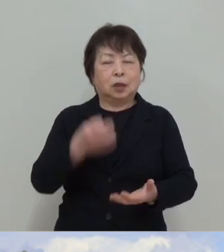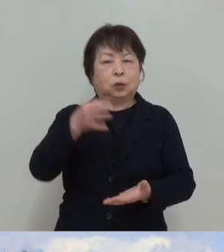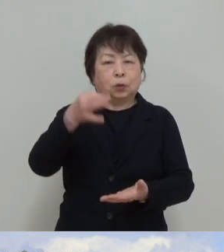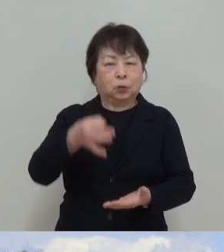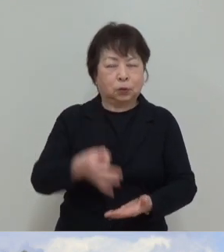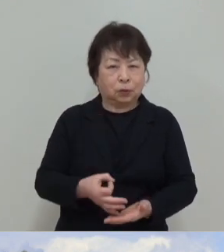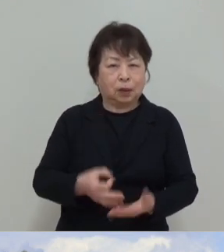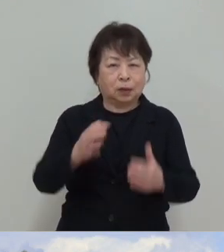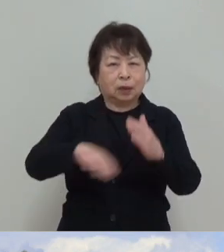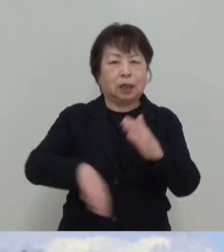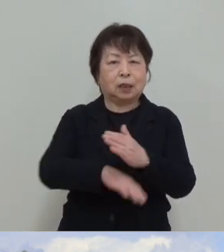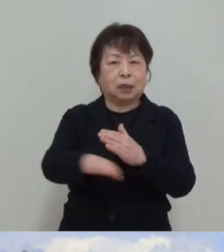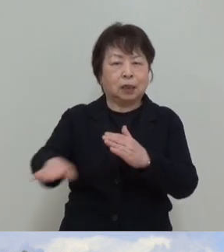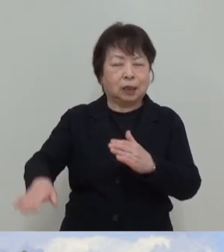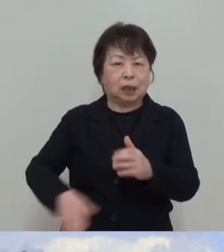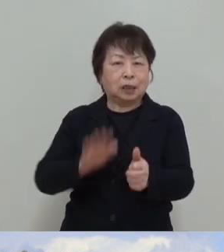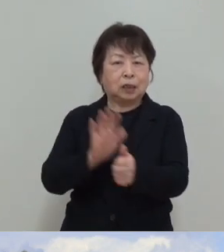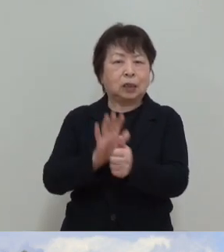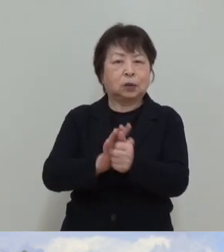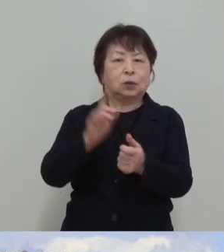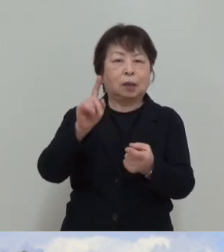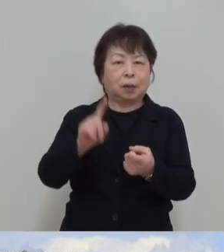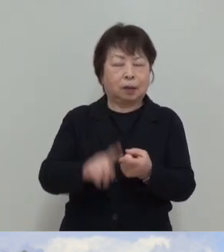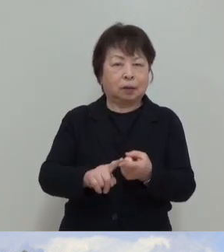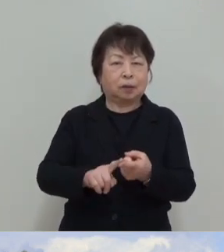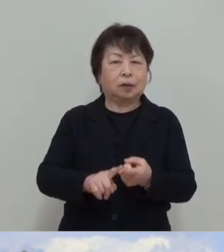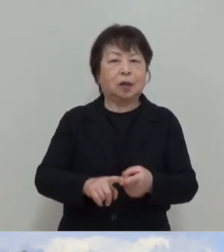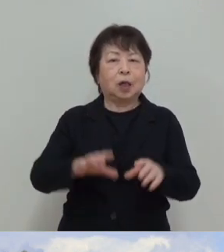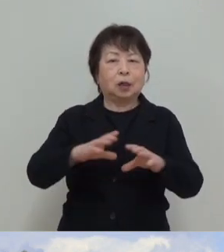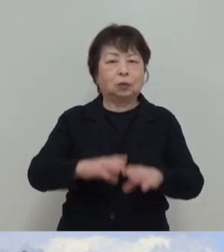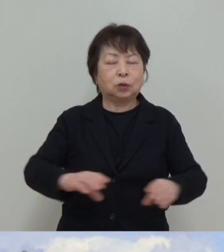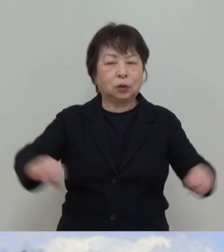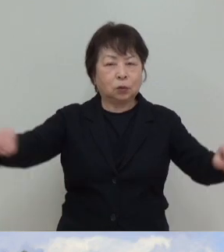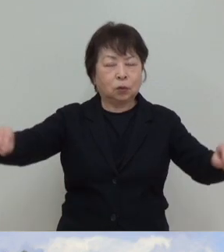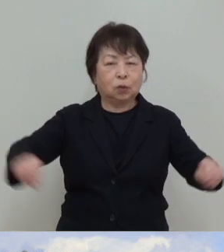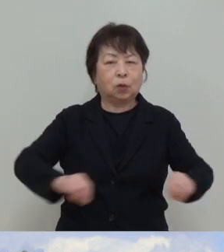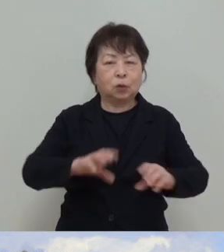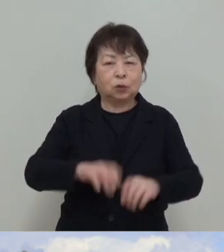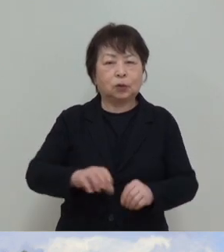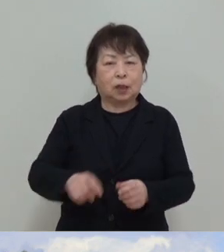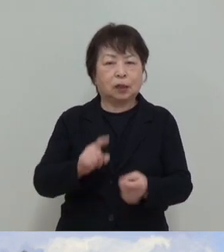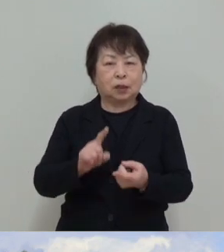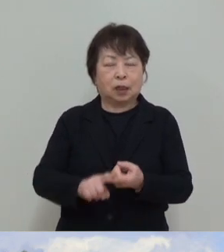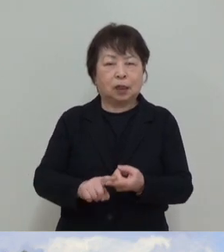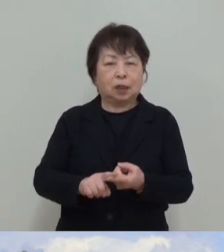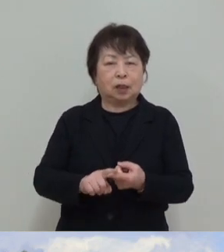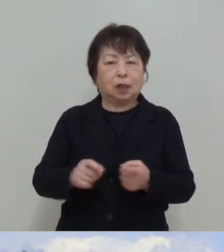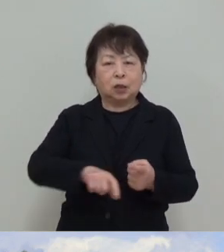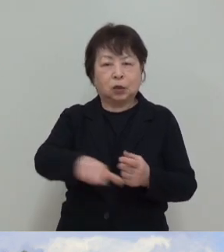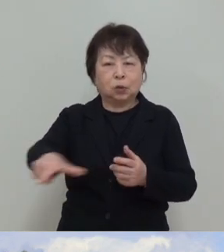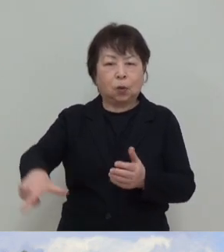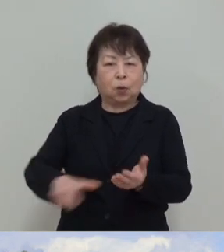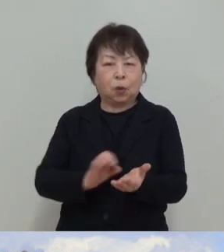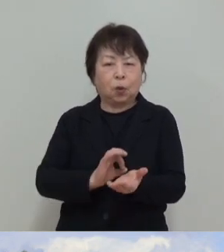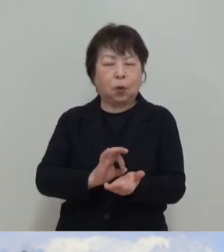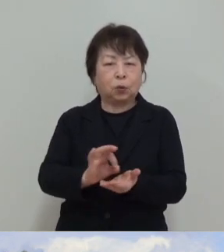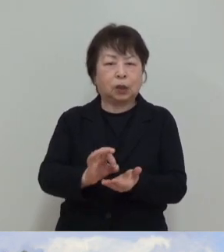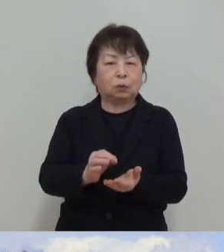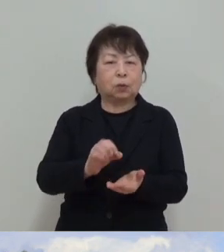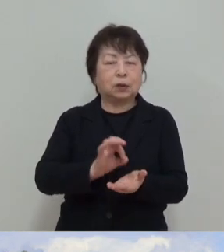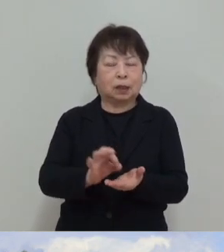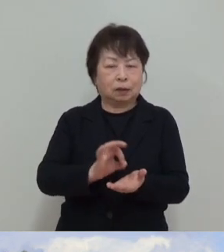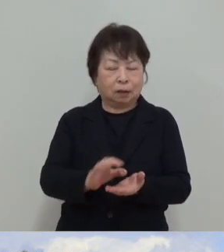世帯を支援するため、国の重点支援地方交付金を活用して